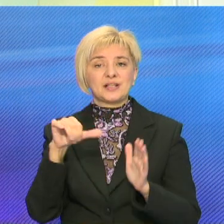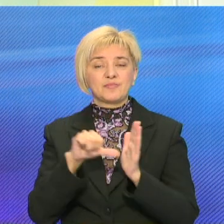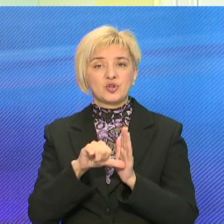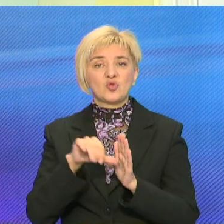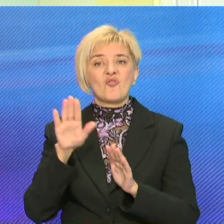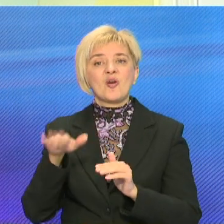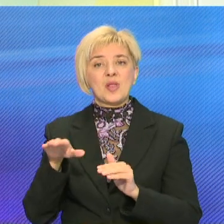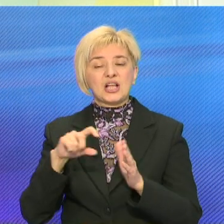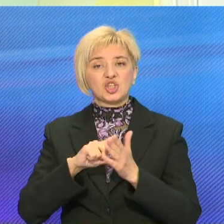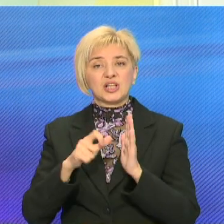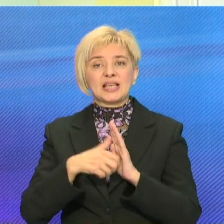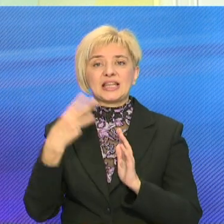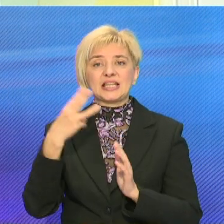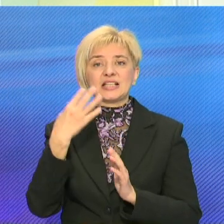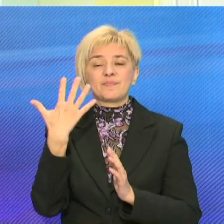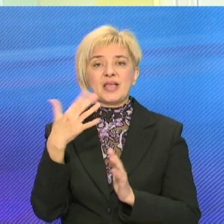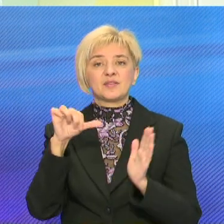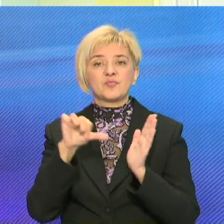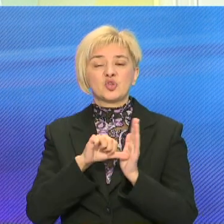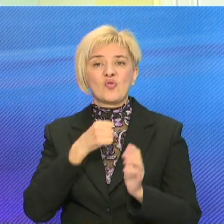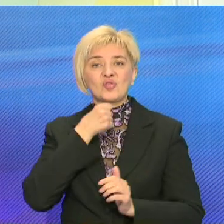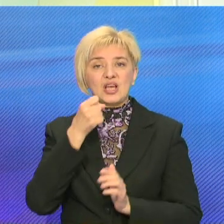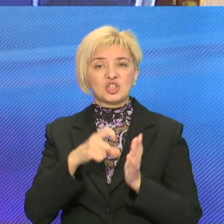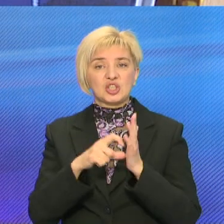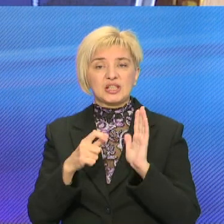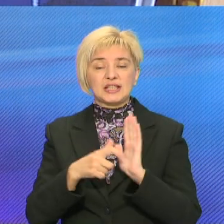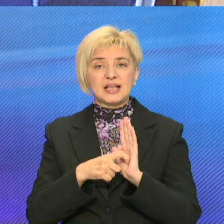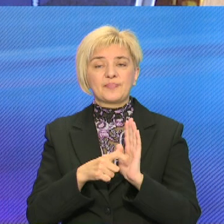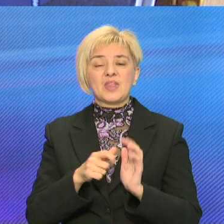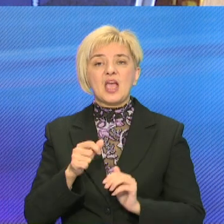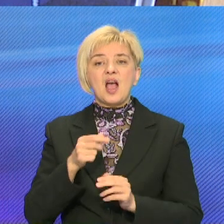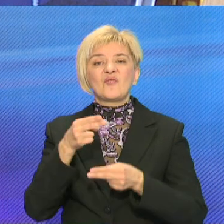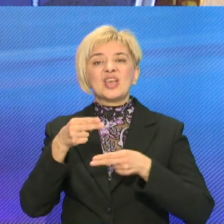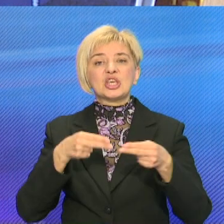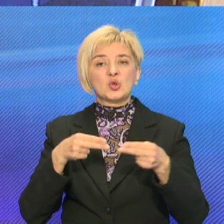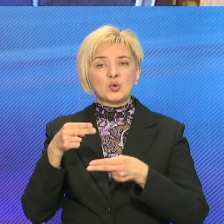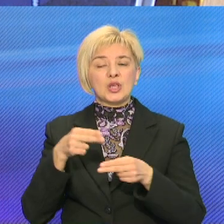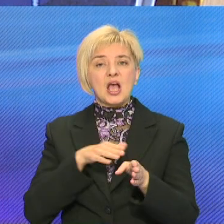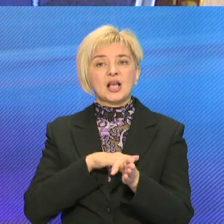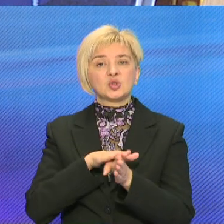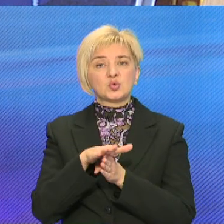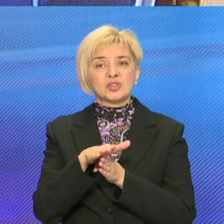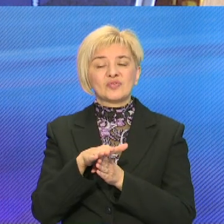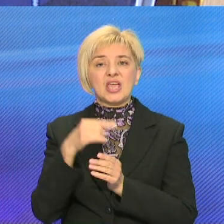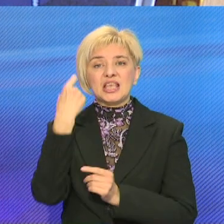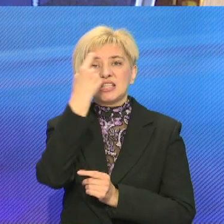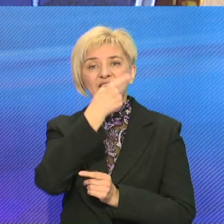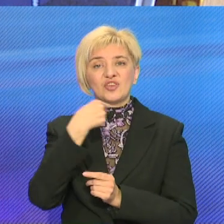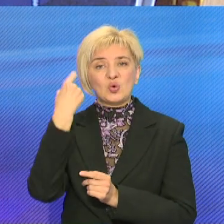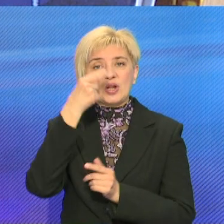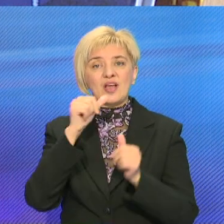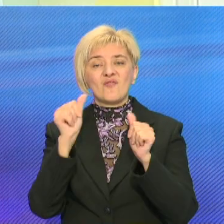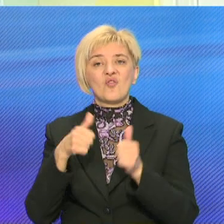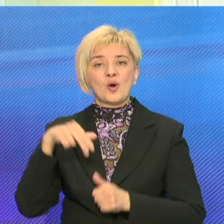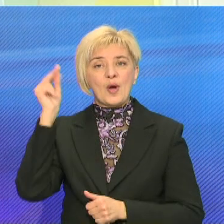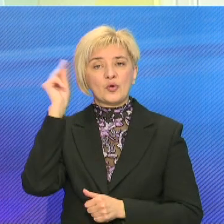в младших классах и 35 минут в старших классах. В хирургии осуществляется индивидуальная форма